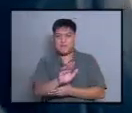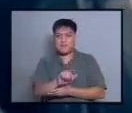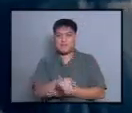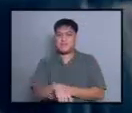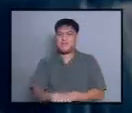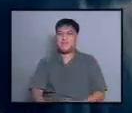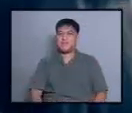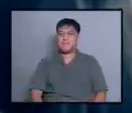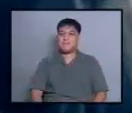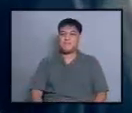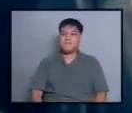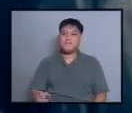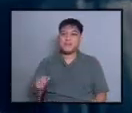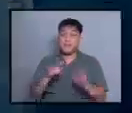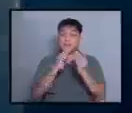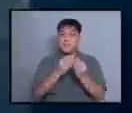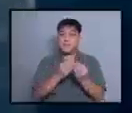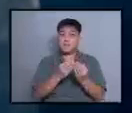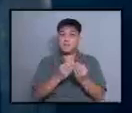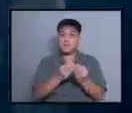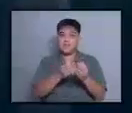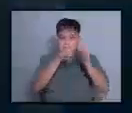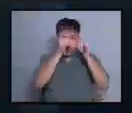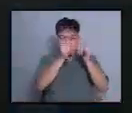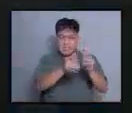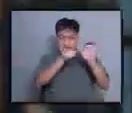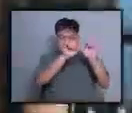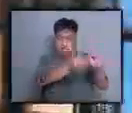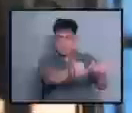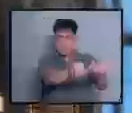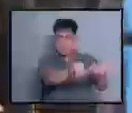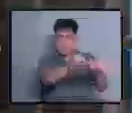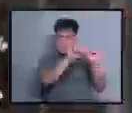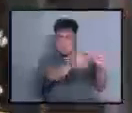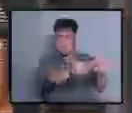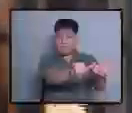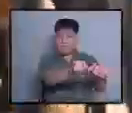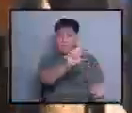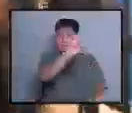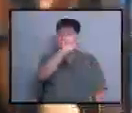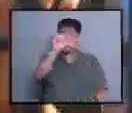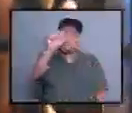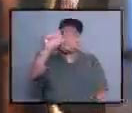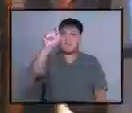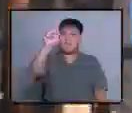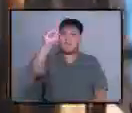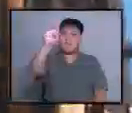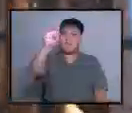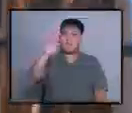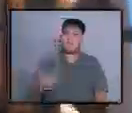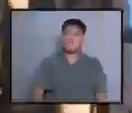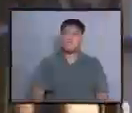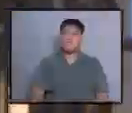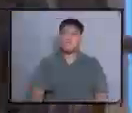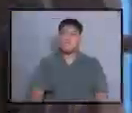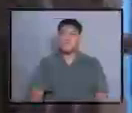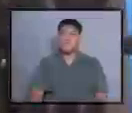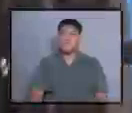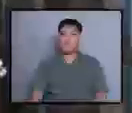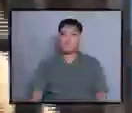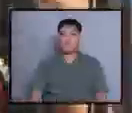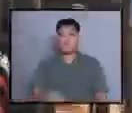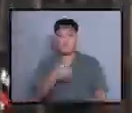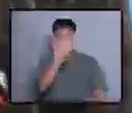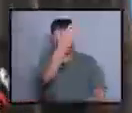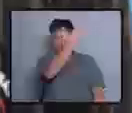pa rin ang pamilya na huwag tanggalin ang estatwa. Pero hindi ba sa isang banda, tila may punto itong